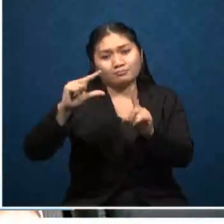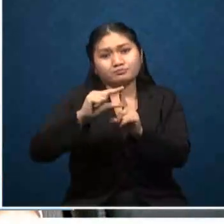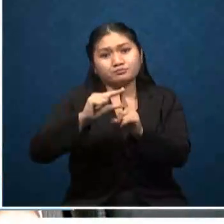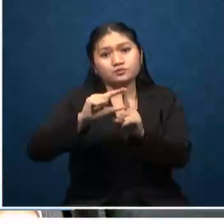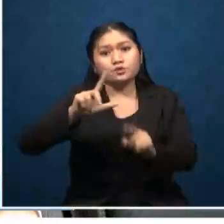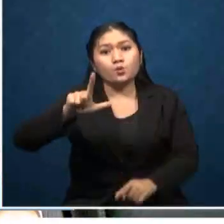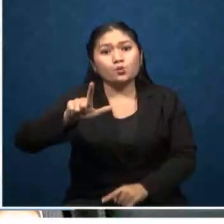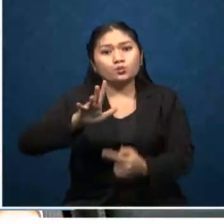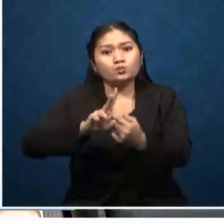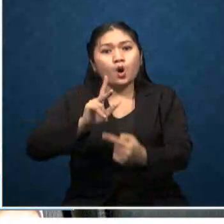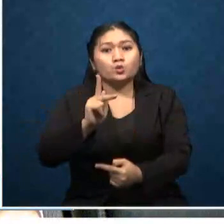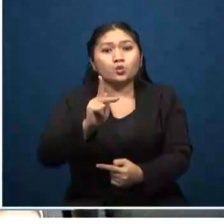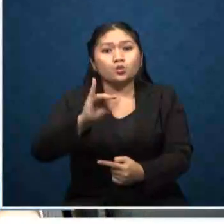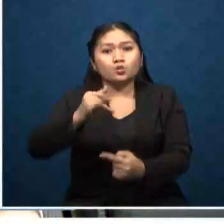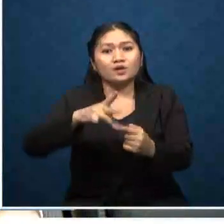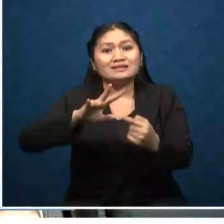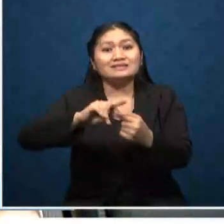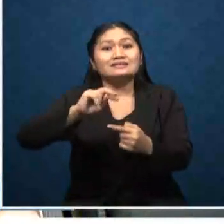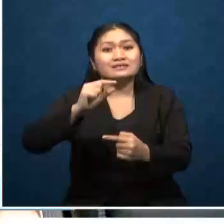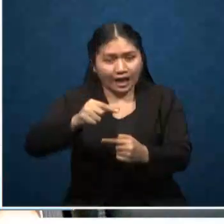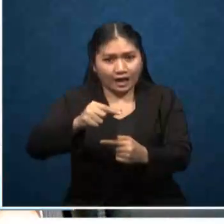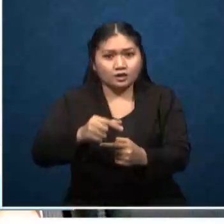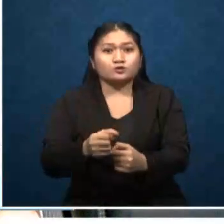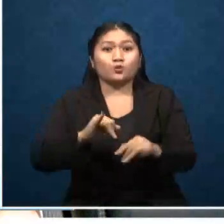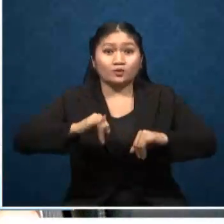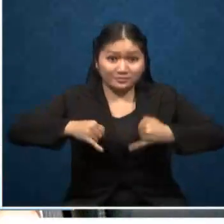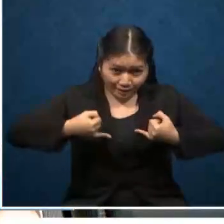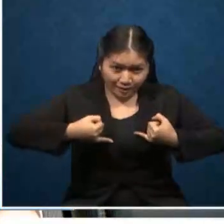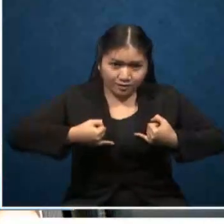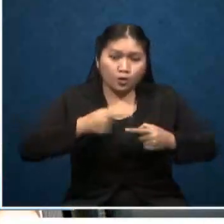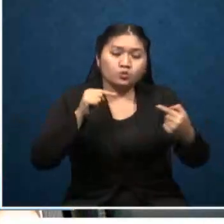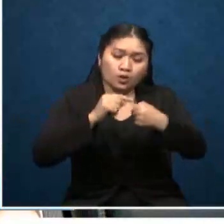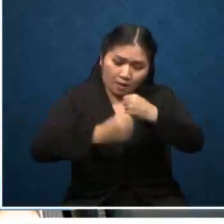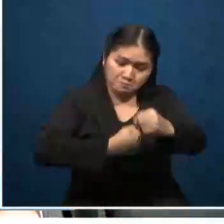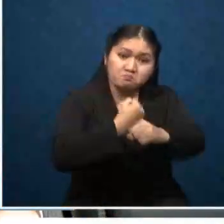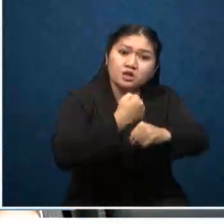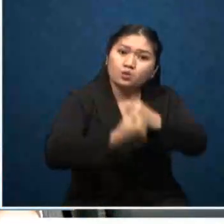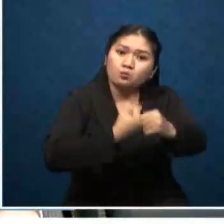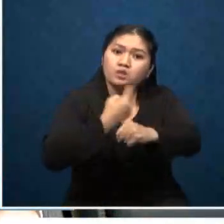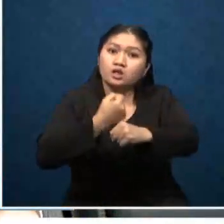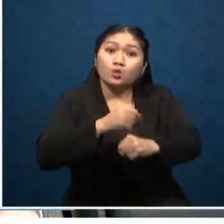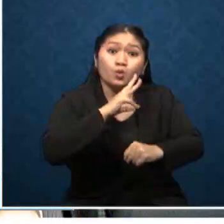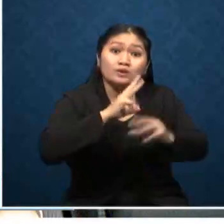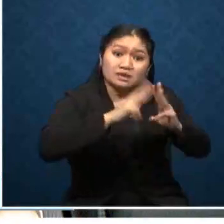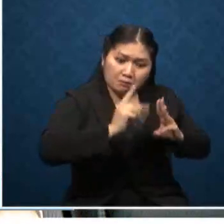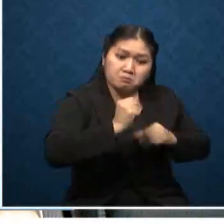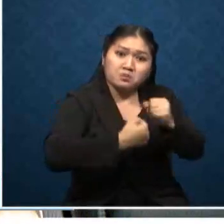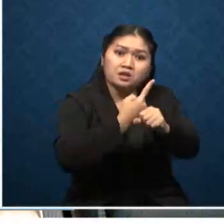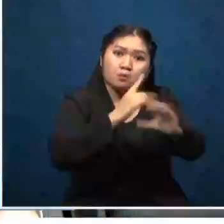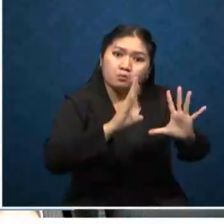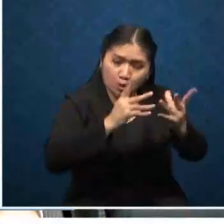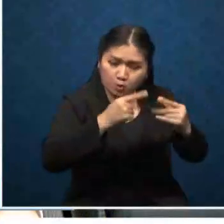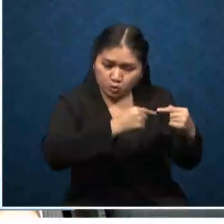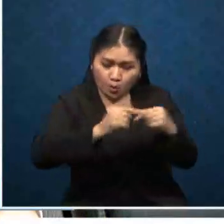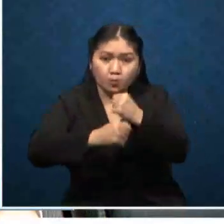ไม่น่าเชื่อนะครับยมีลูกย่างททำงานพยาบาลอยู่เป็นลายปีปีตอปีต้องต่อสัญญาในอดีต